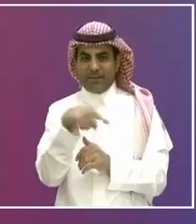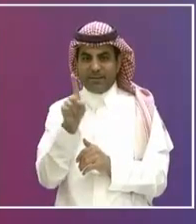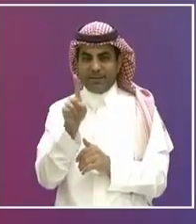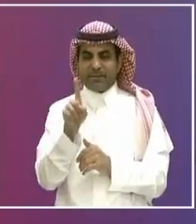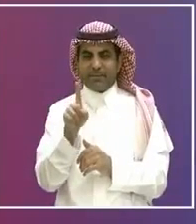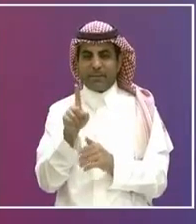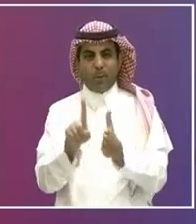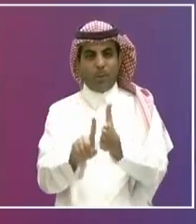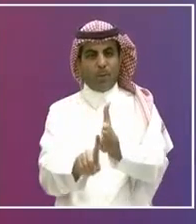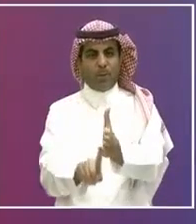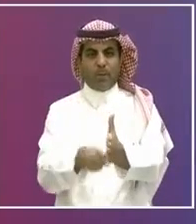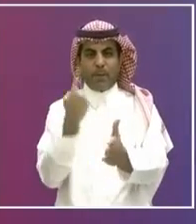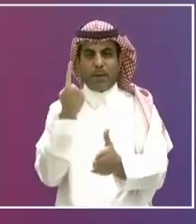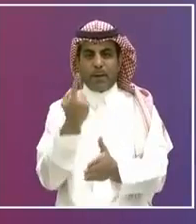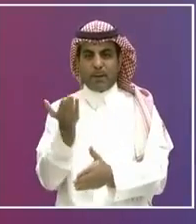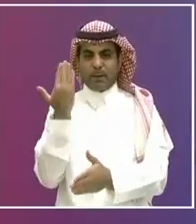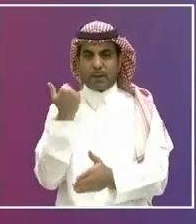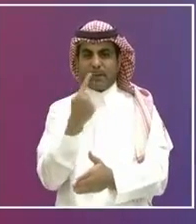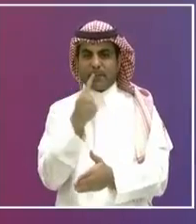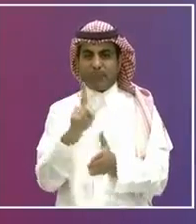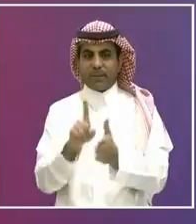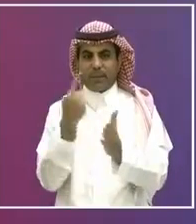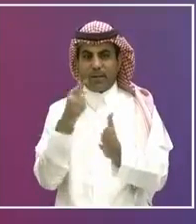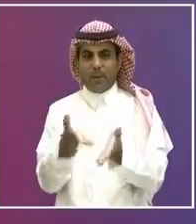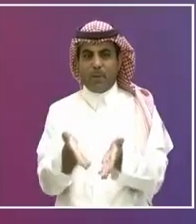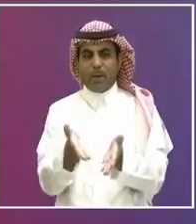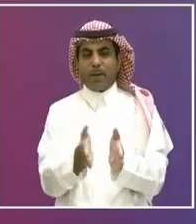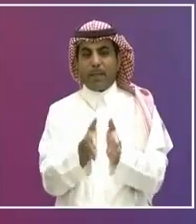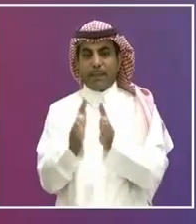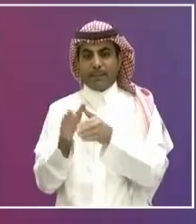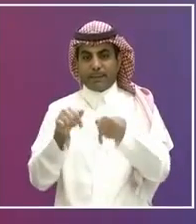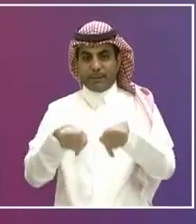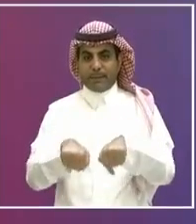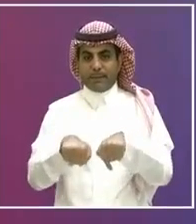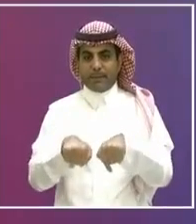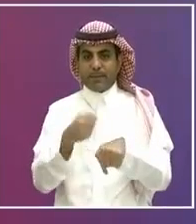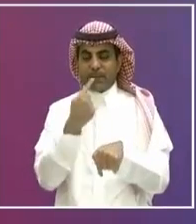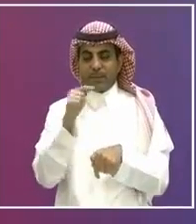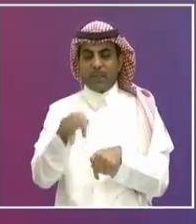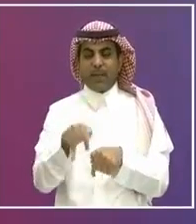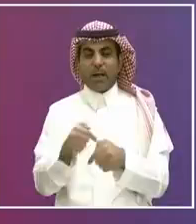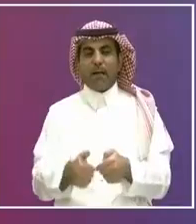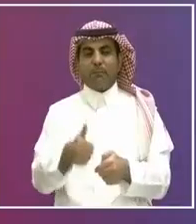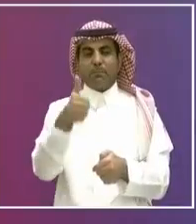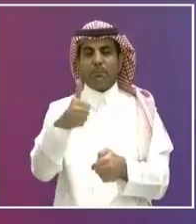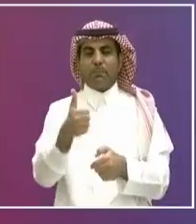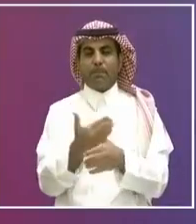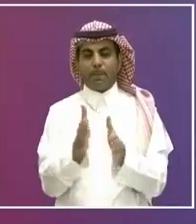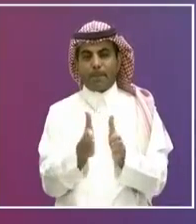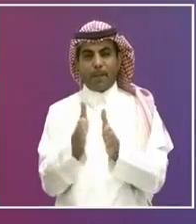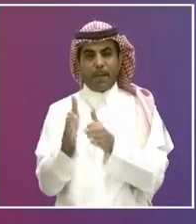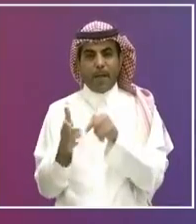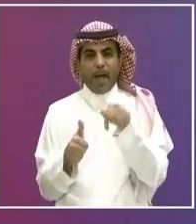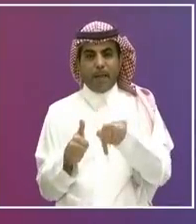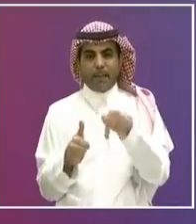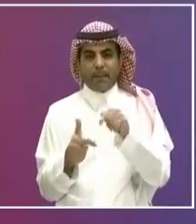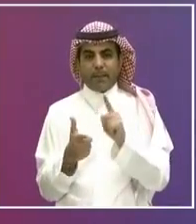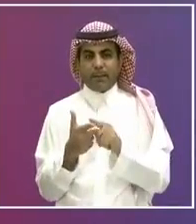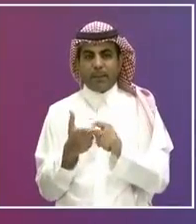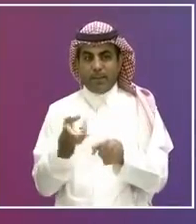أي شهر رمضان سبقها في حياتنا، لكن هذا العام يعود رمضان. هل نعود